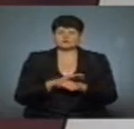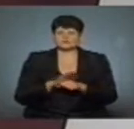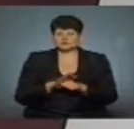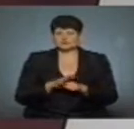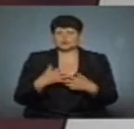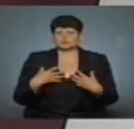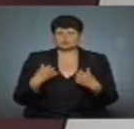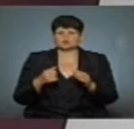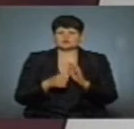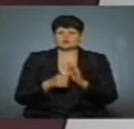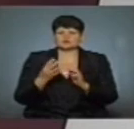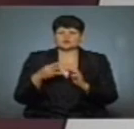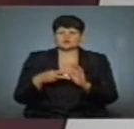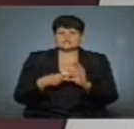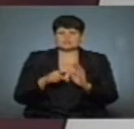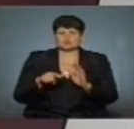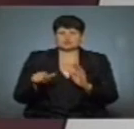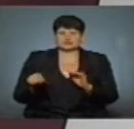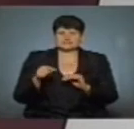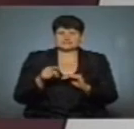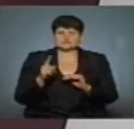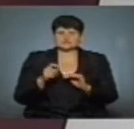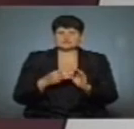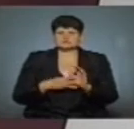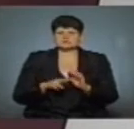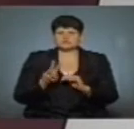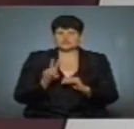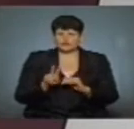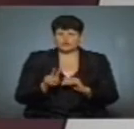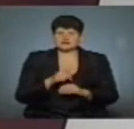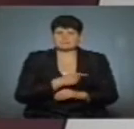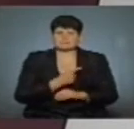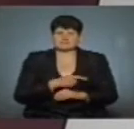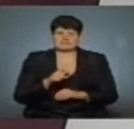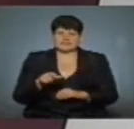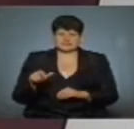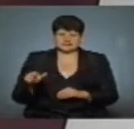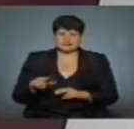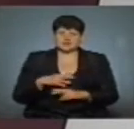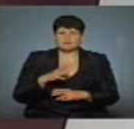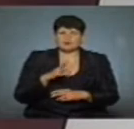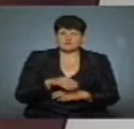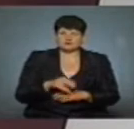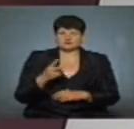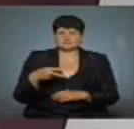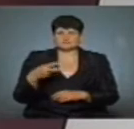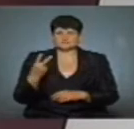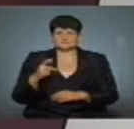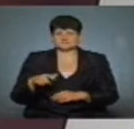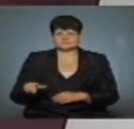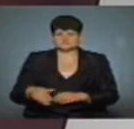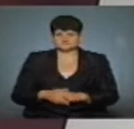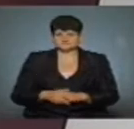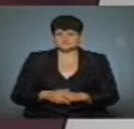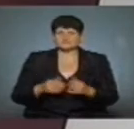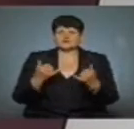COVID-19 одужали 647 людей, із них 182 медиків померло від коронавірусу в області, 22 людини. На